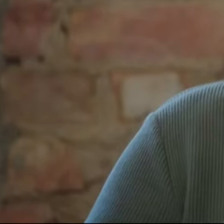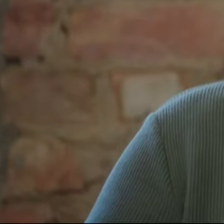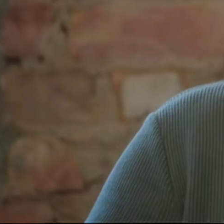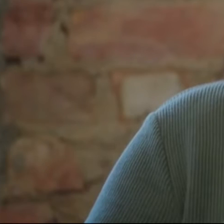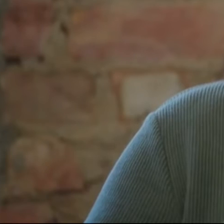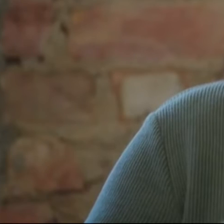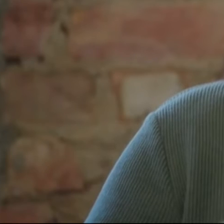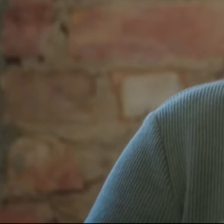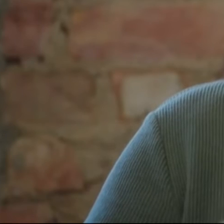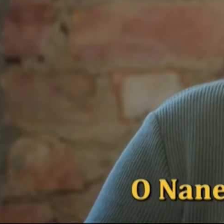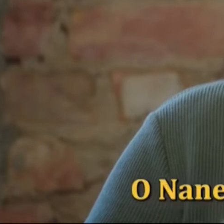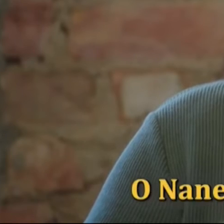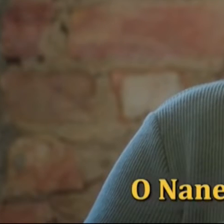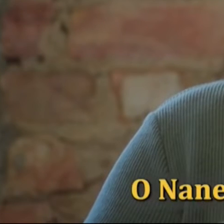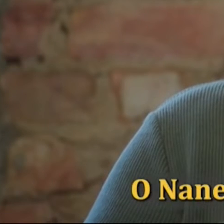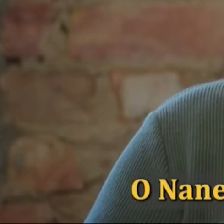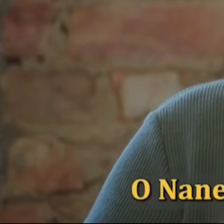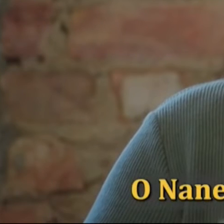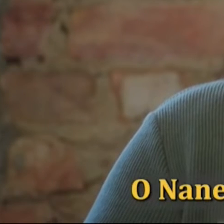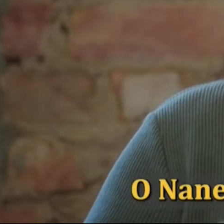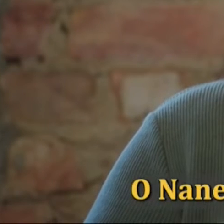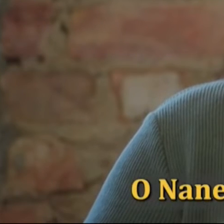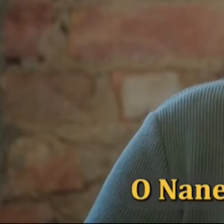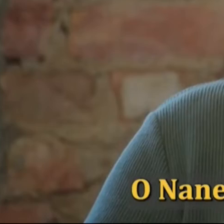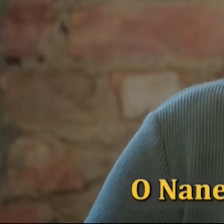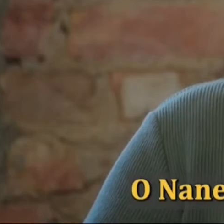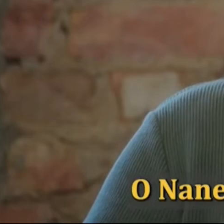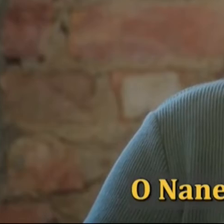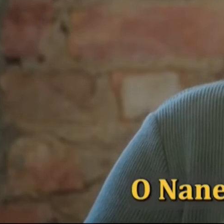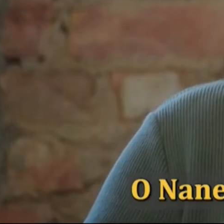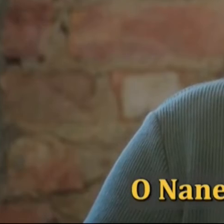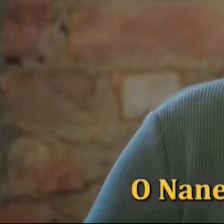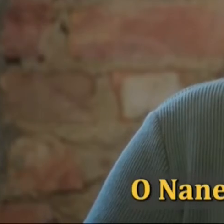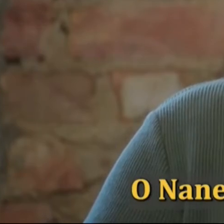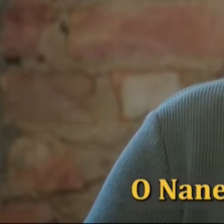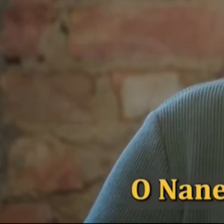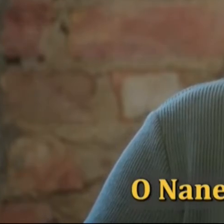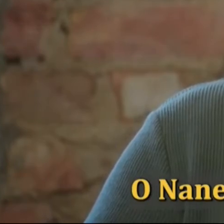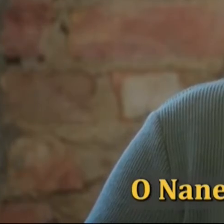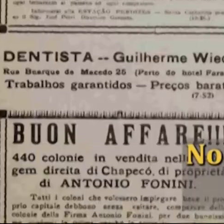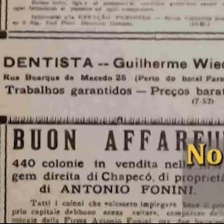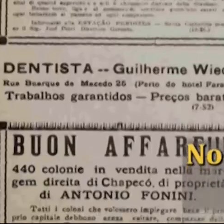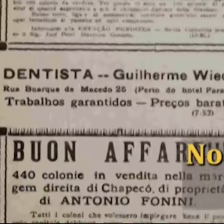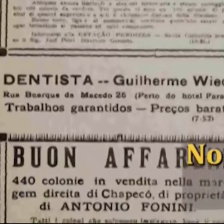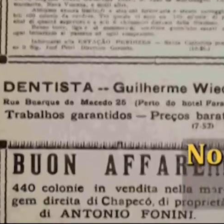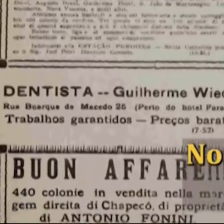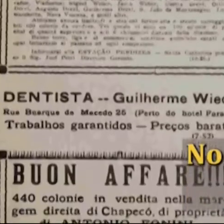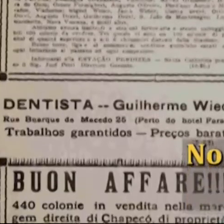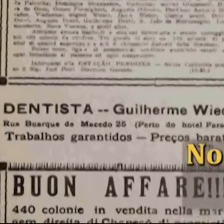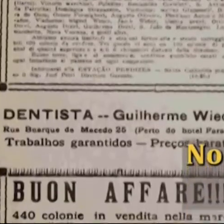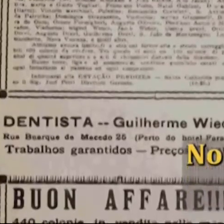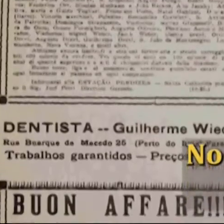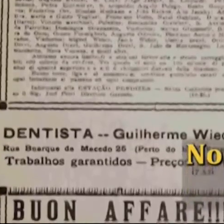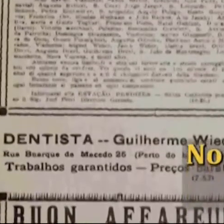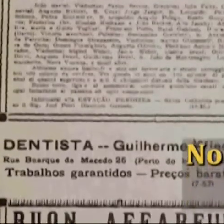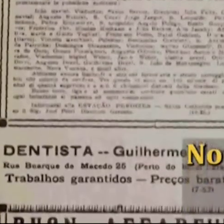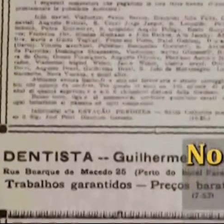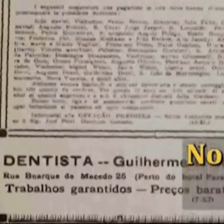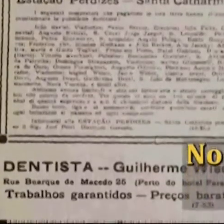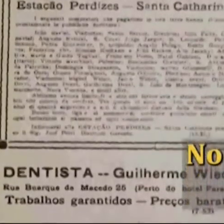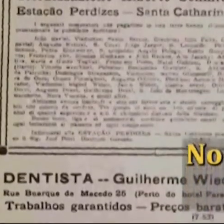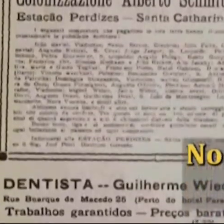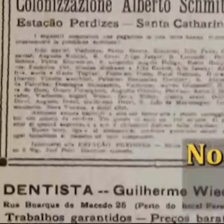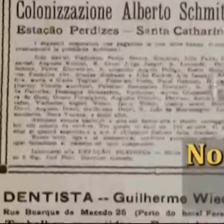Il nanetto, il Zé Popi, o nanetto Pipetta è Popi perché parla italiano. No staffetta